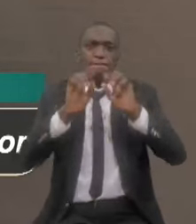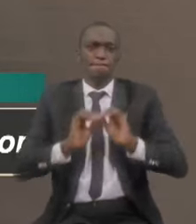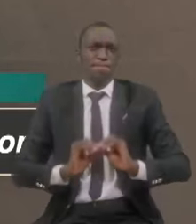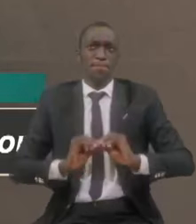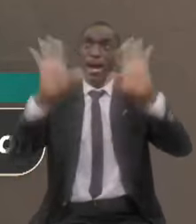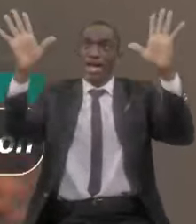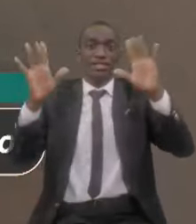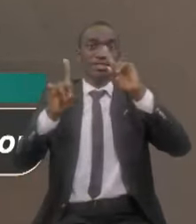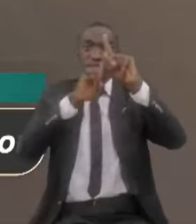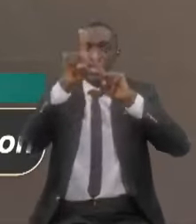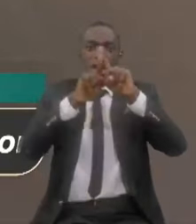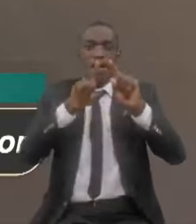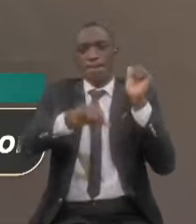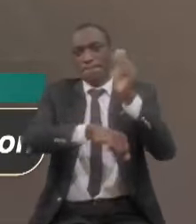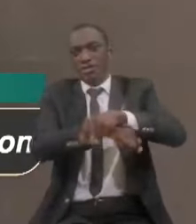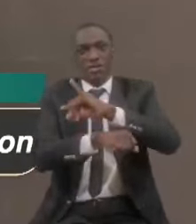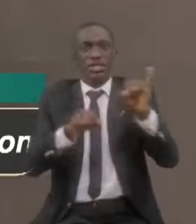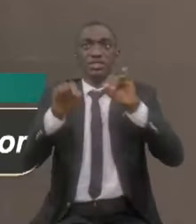dominante, une étoile